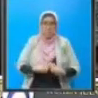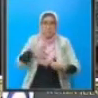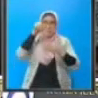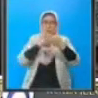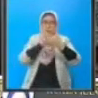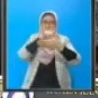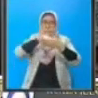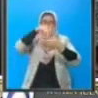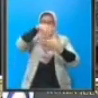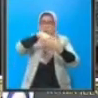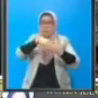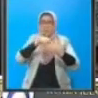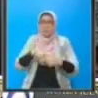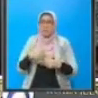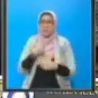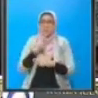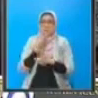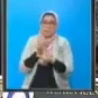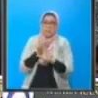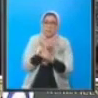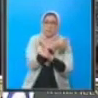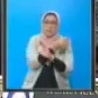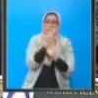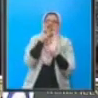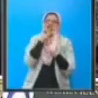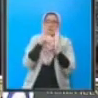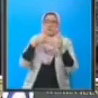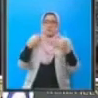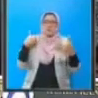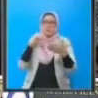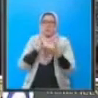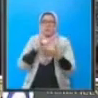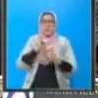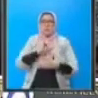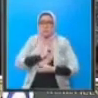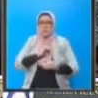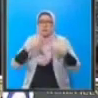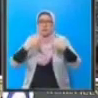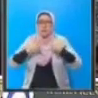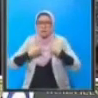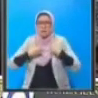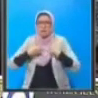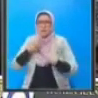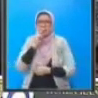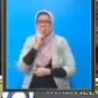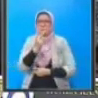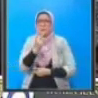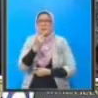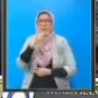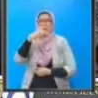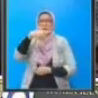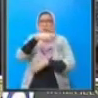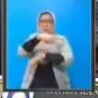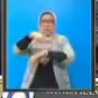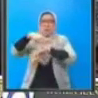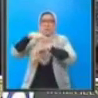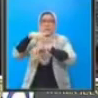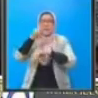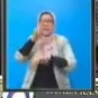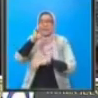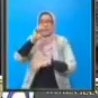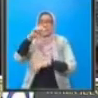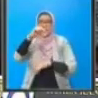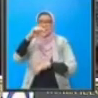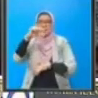ketika itu sebelum berprofil menit sebelum itu saya ada melihat Padang nasi cuma semasa yang